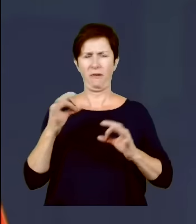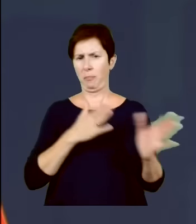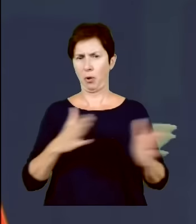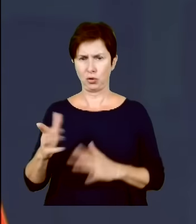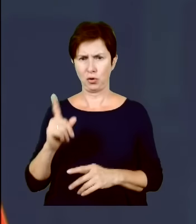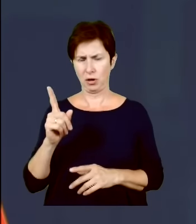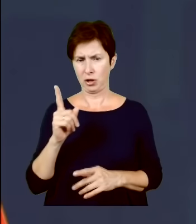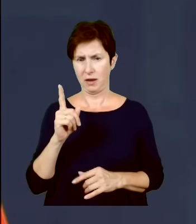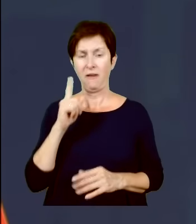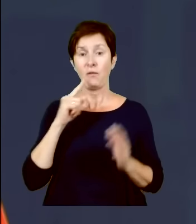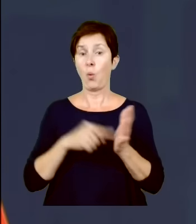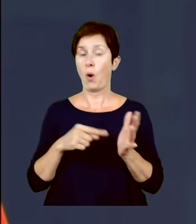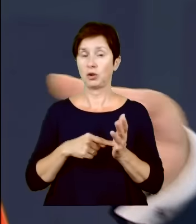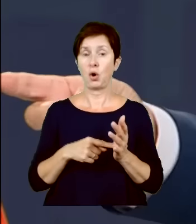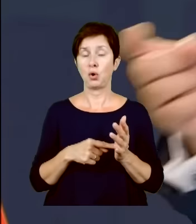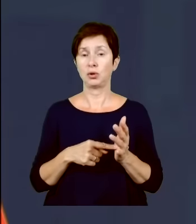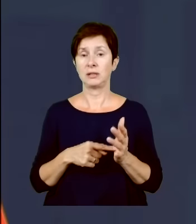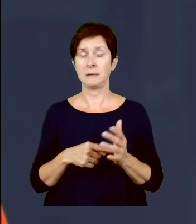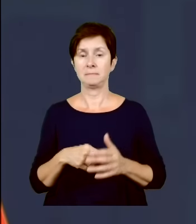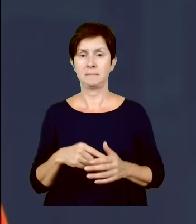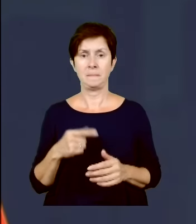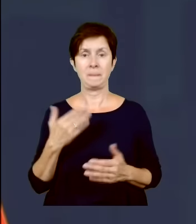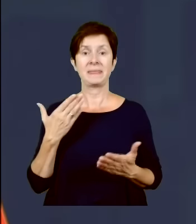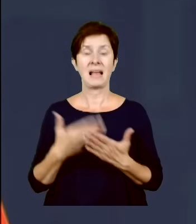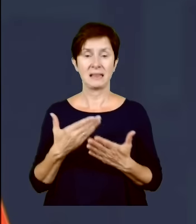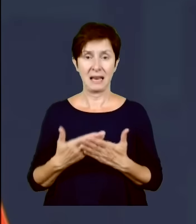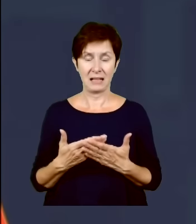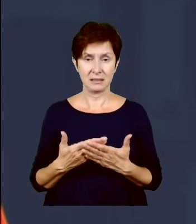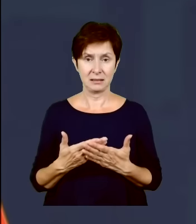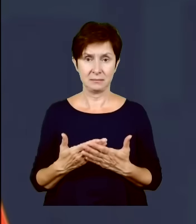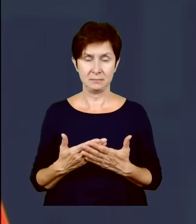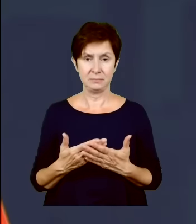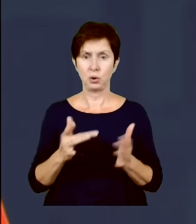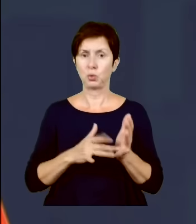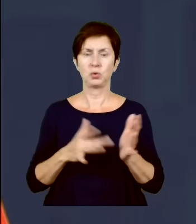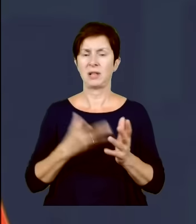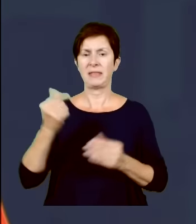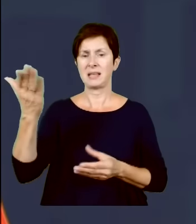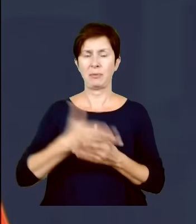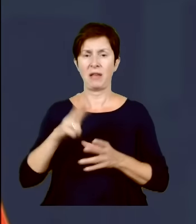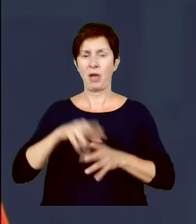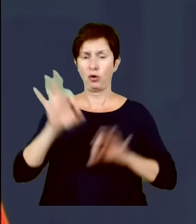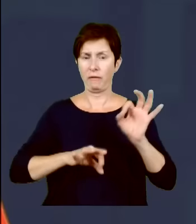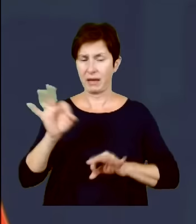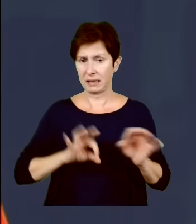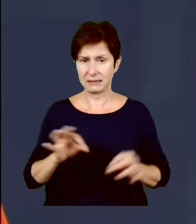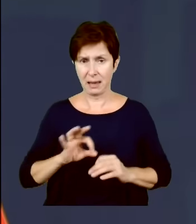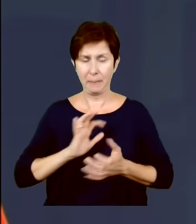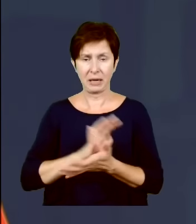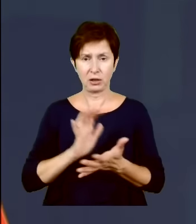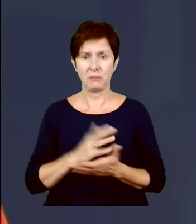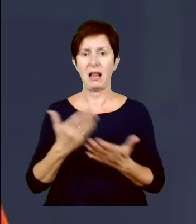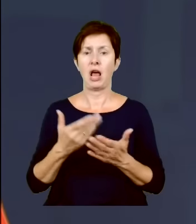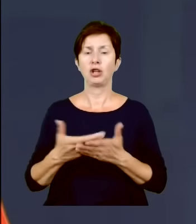że właśnie o to chodziło dlatego Tusk Republiki nie zaprasza na konferencje prasowe dlatego Tusk zamyka drzwi